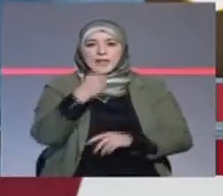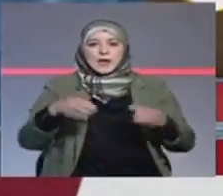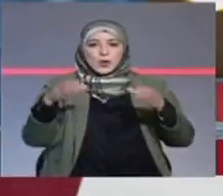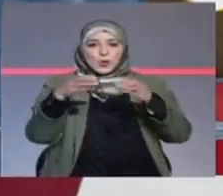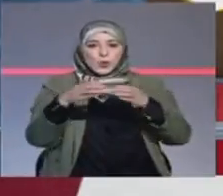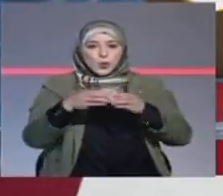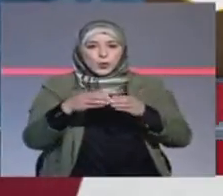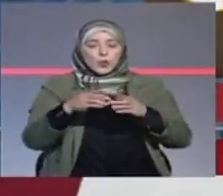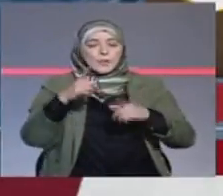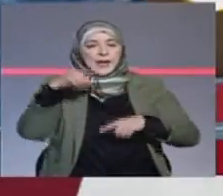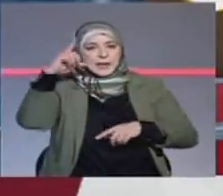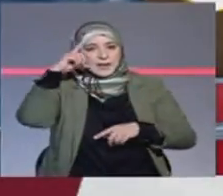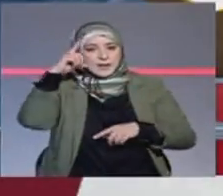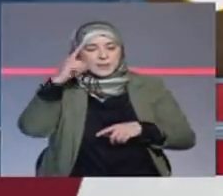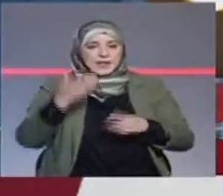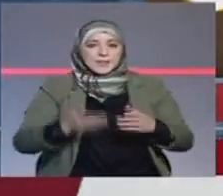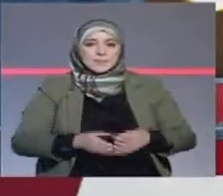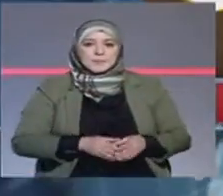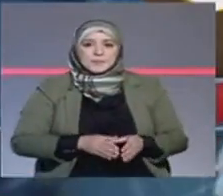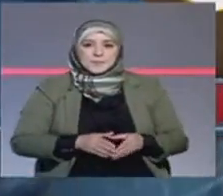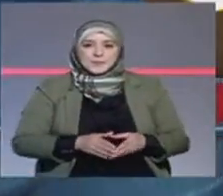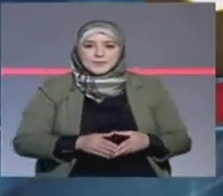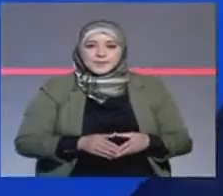الحكومة الانتقالية الليبية.